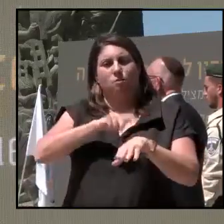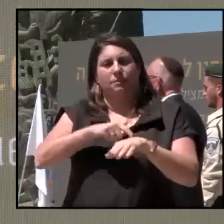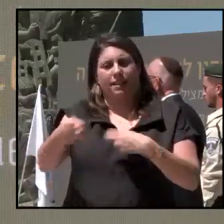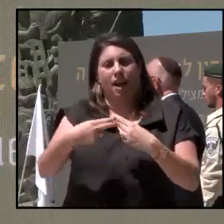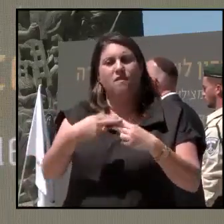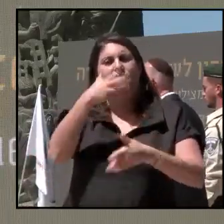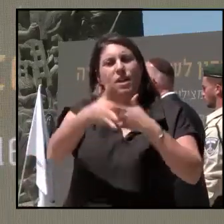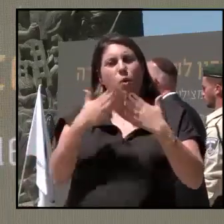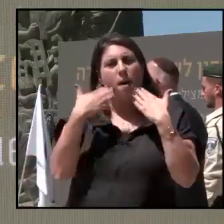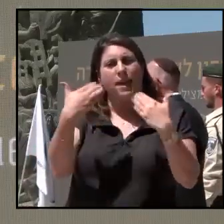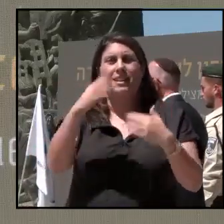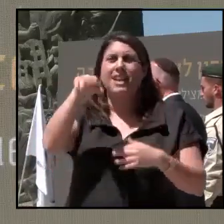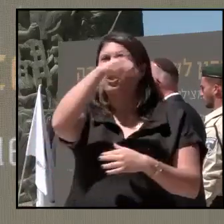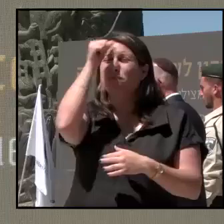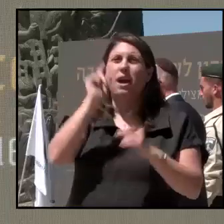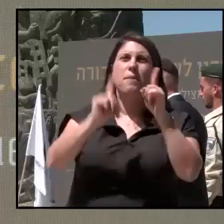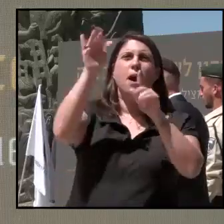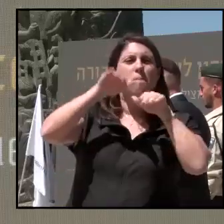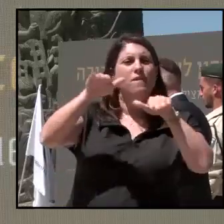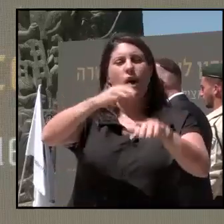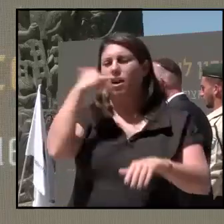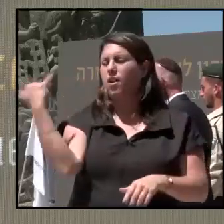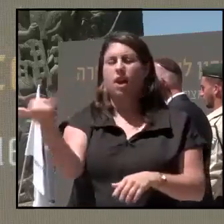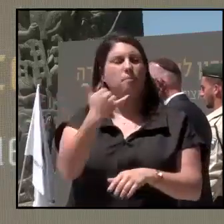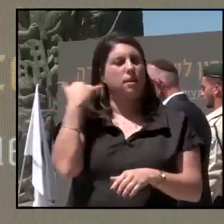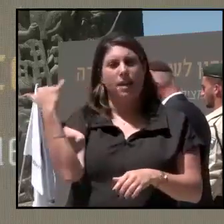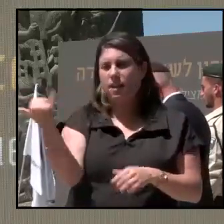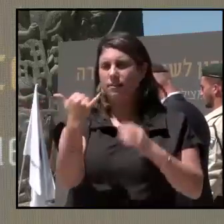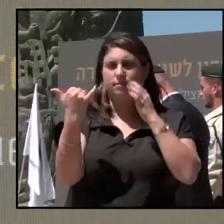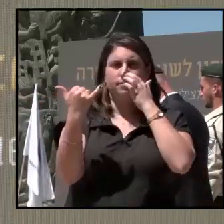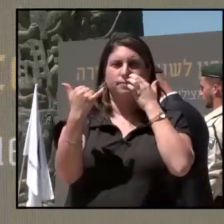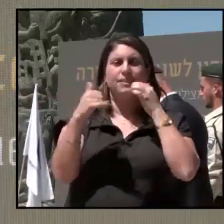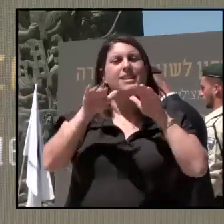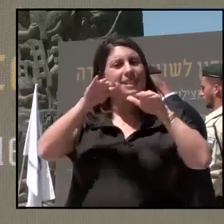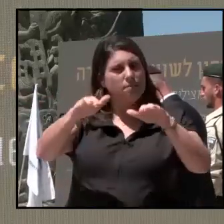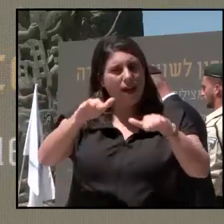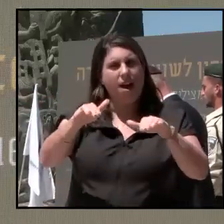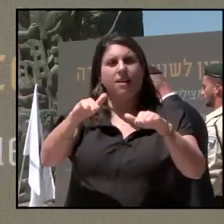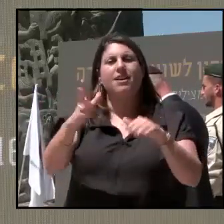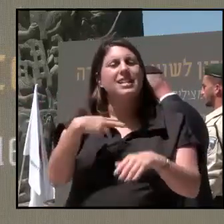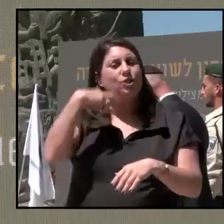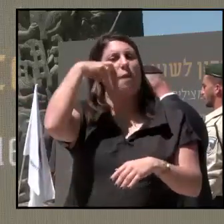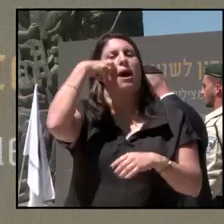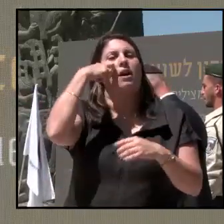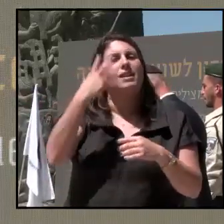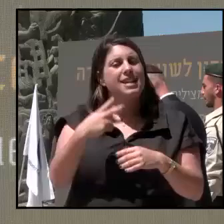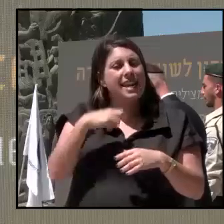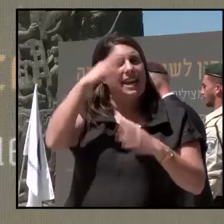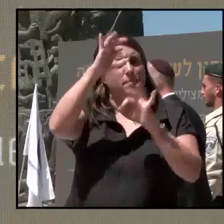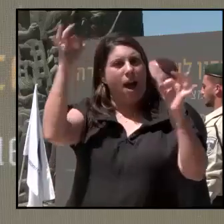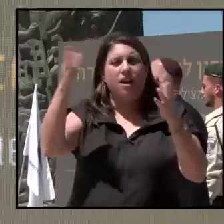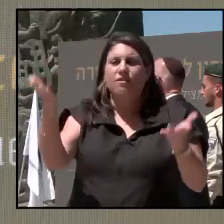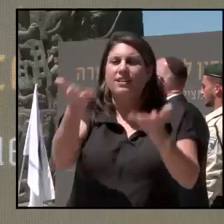אמן. יש מרבה מבורך לעולם ולמי עולמיה. התברך והשתבח, והתפאר